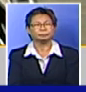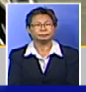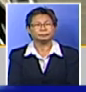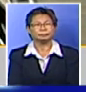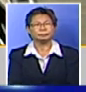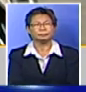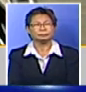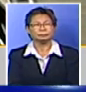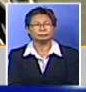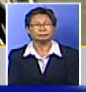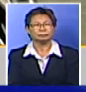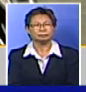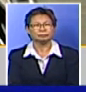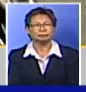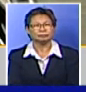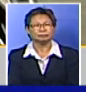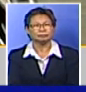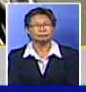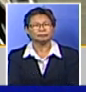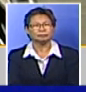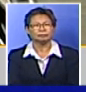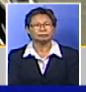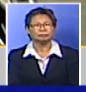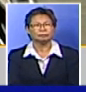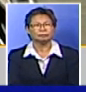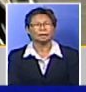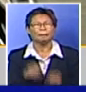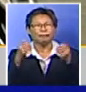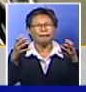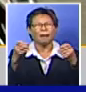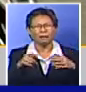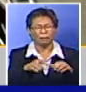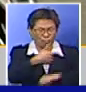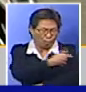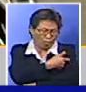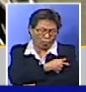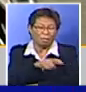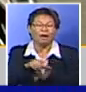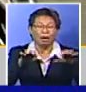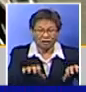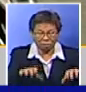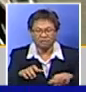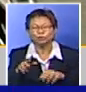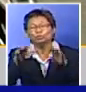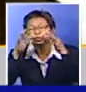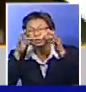mereka, kebanyakan daripada mereka ini ialah haiwan yang dipelihara.